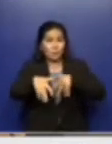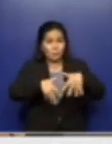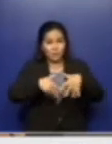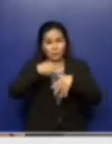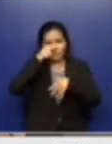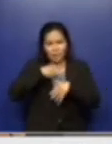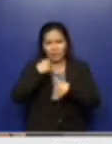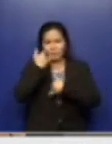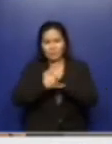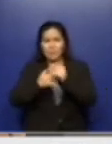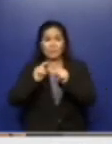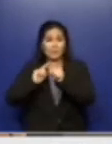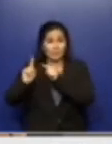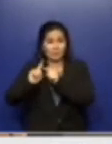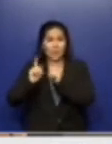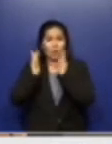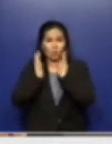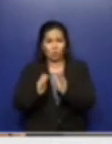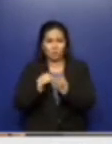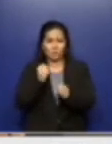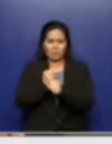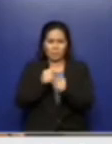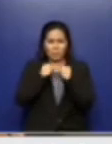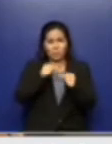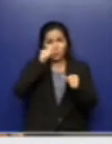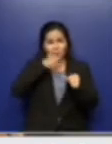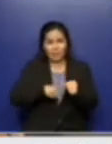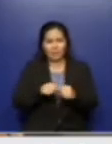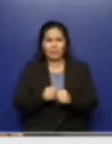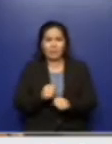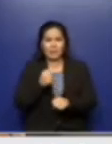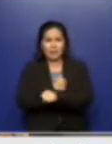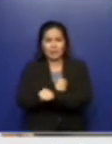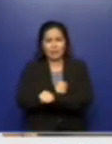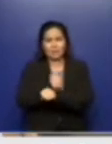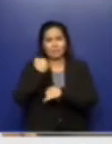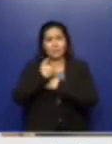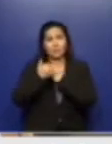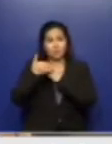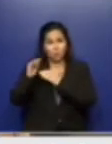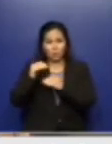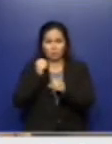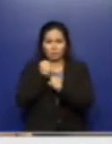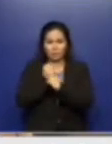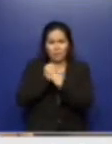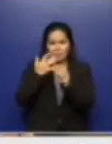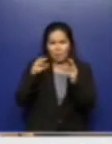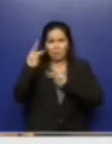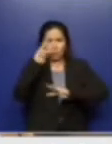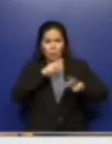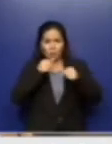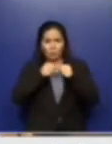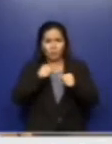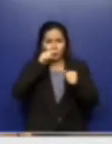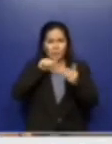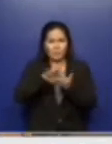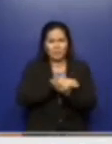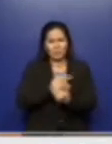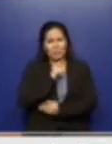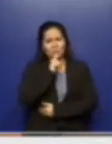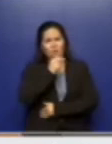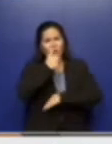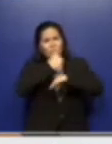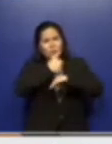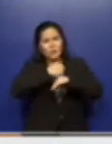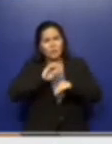าวนะฮะเพราะตอนนี้ปัญหาเกี่ยวกับคนงานต่างด้าวที่ตกงานที่ว่างงานเนี่ยฮะก็มาร้องเรียนในจ้างคนไท